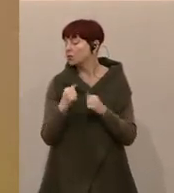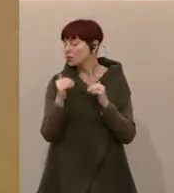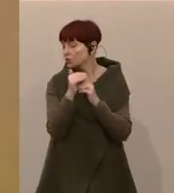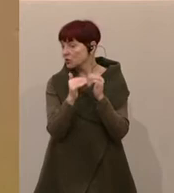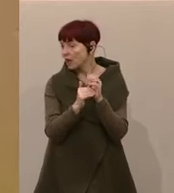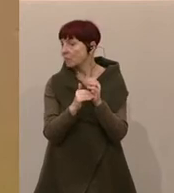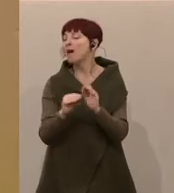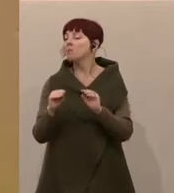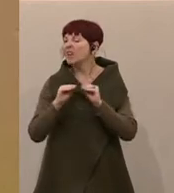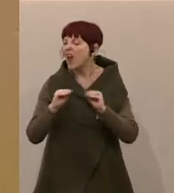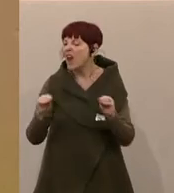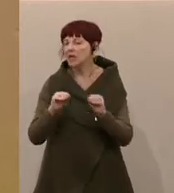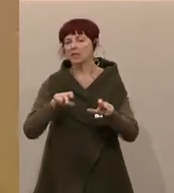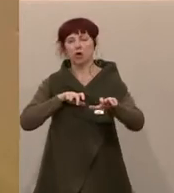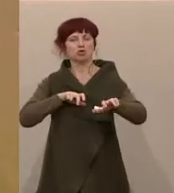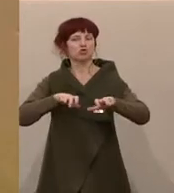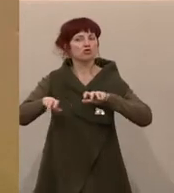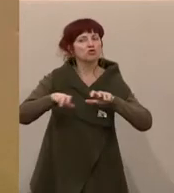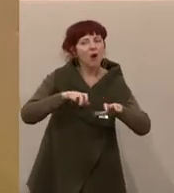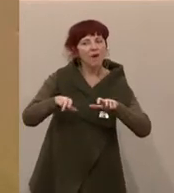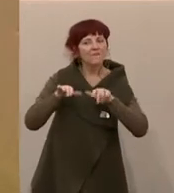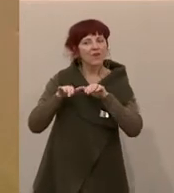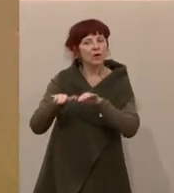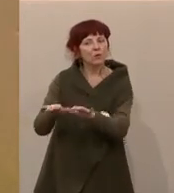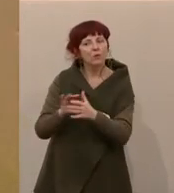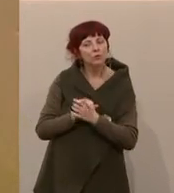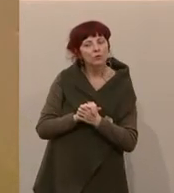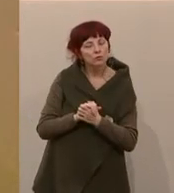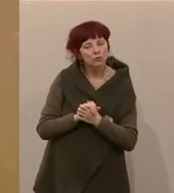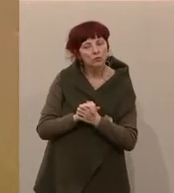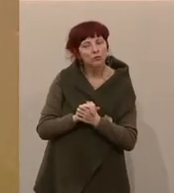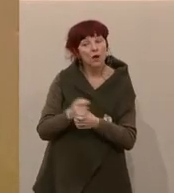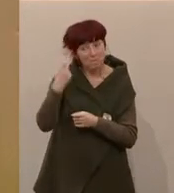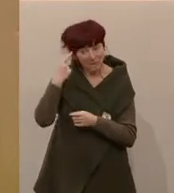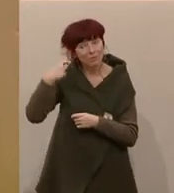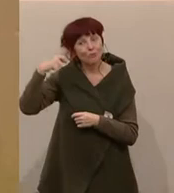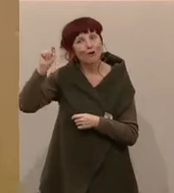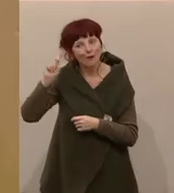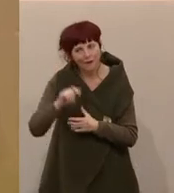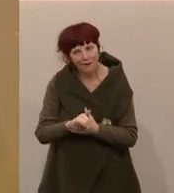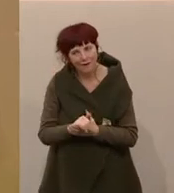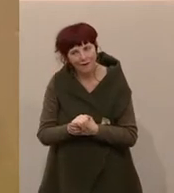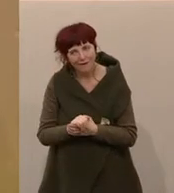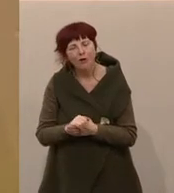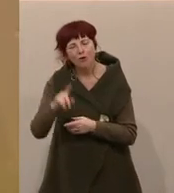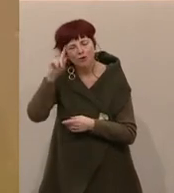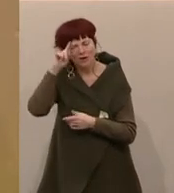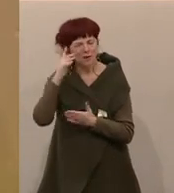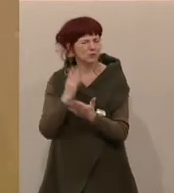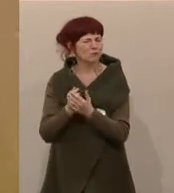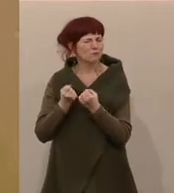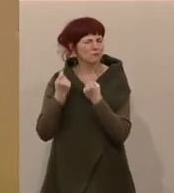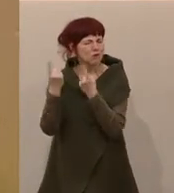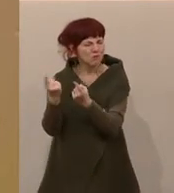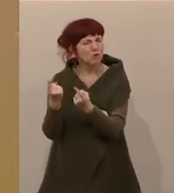ein richtigen Selbstbehalt, also ein teuren Selbstbehalt. Also Kolleginnen und Kollegen, wir wissen, in welche Richtung das hingeht und daher sind wir ganz